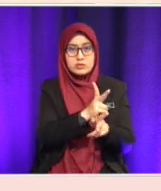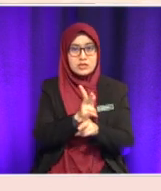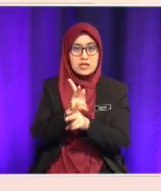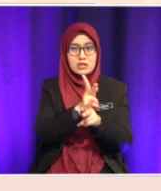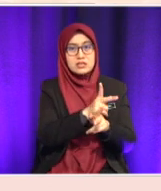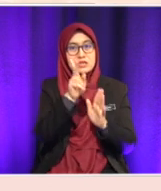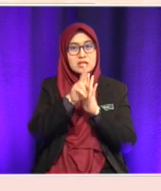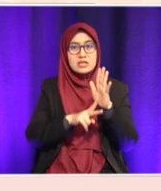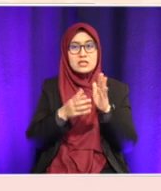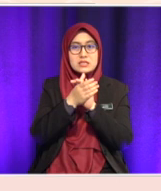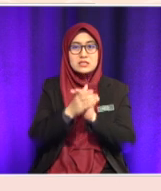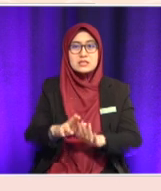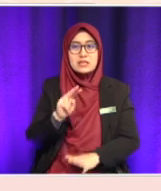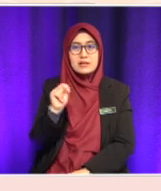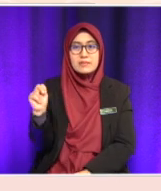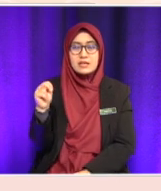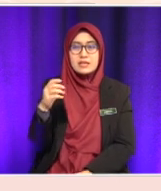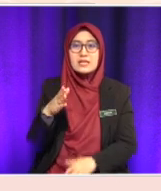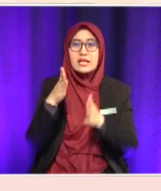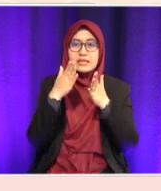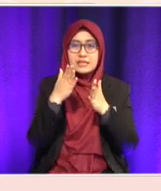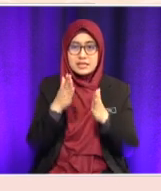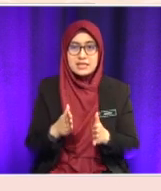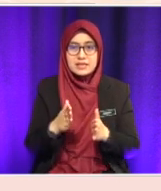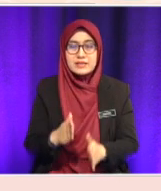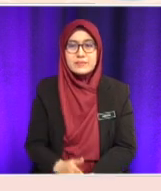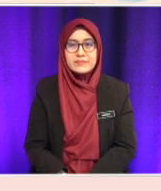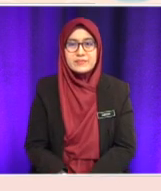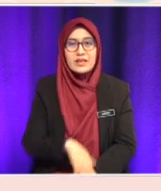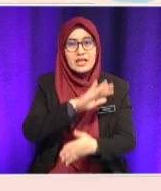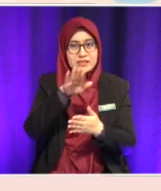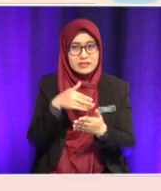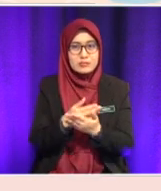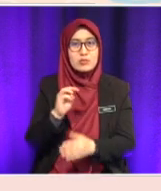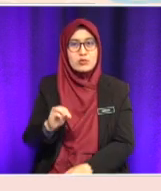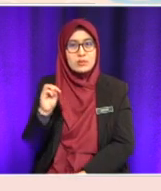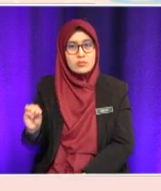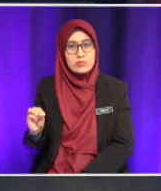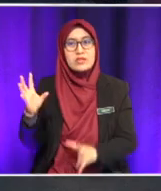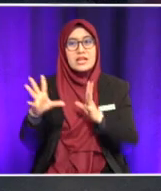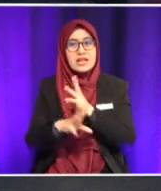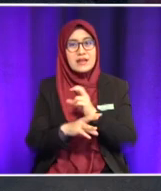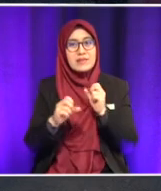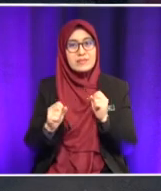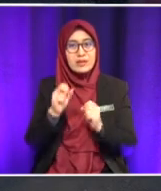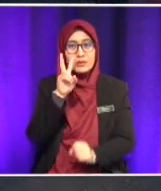cukup bagi dua bintang juga kepada Ain semuanya dapat dua bintang nampaknya Din